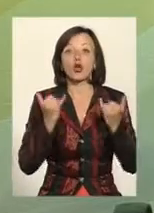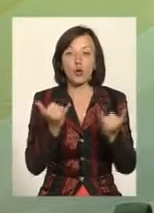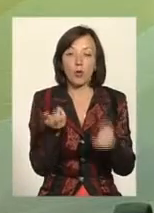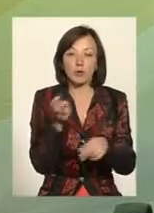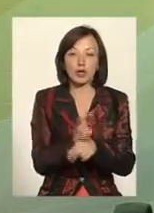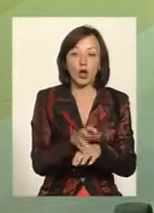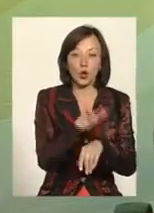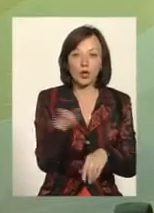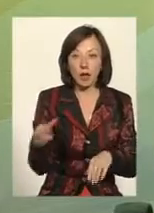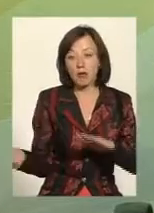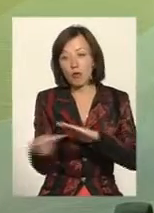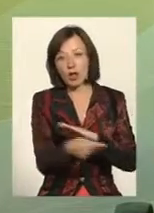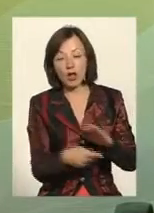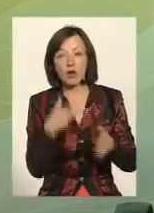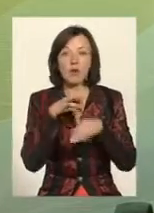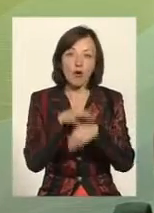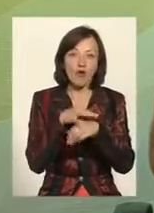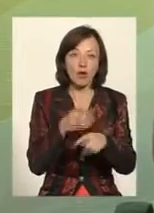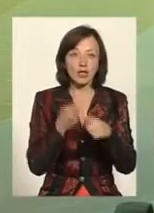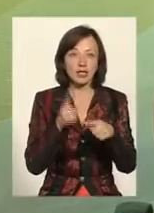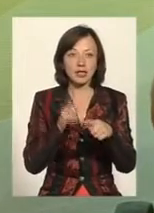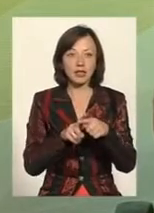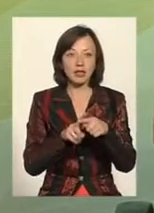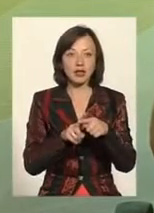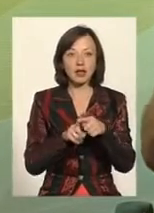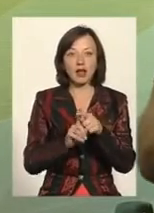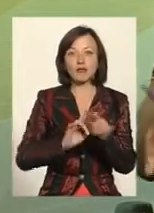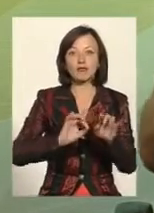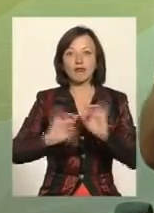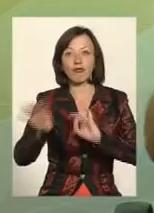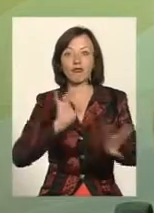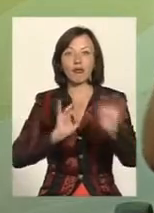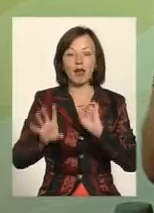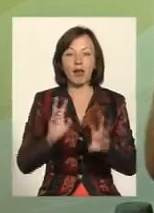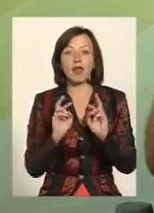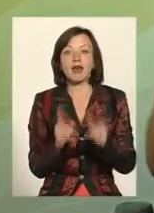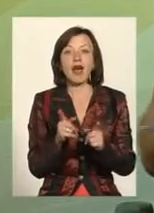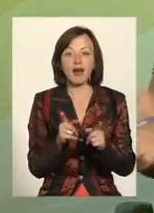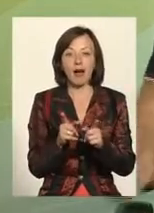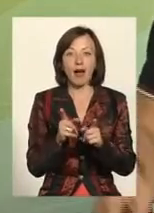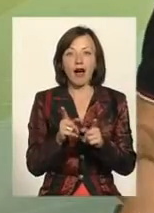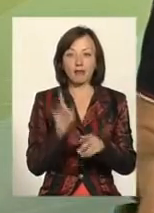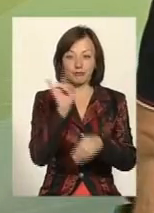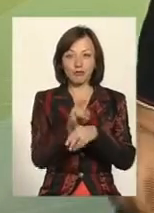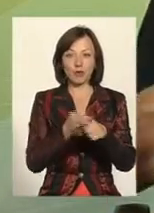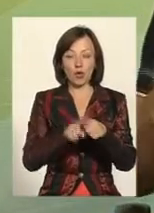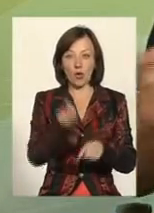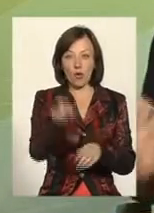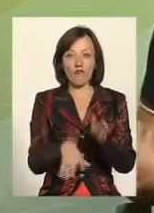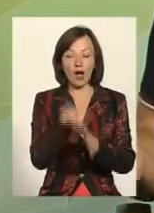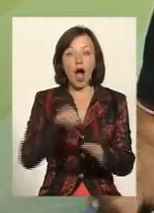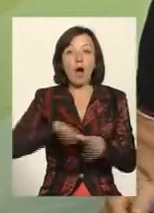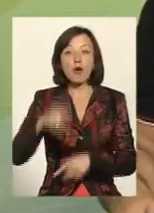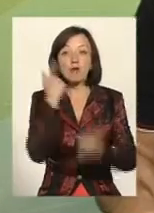людей, пропагували людей, проводили оцю, знаєте, маркетинг. Маркетинг, як окучити отого виборця. А виборці даються окучити, а потім